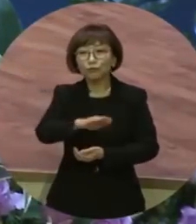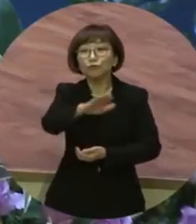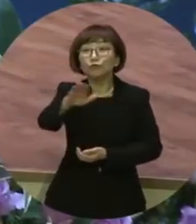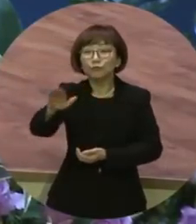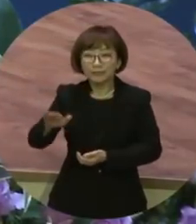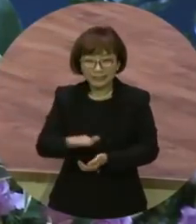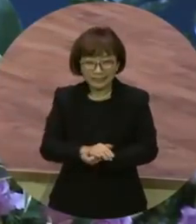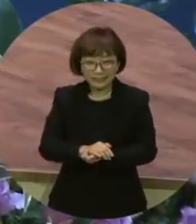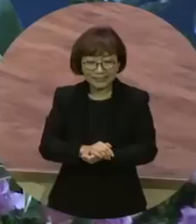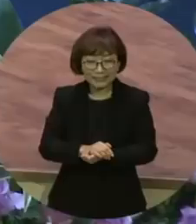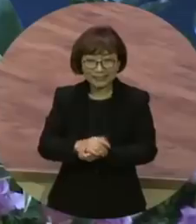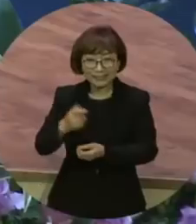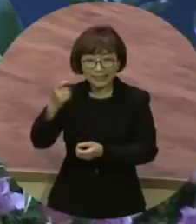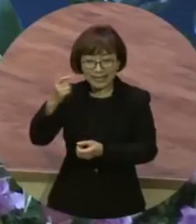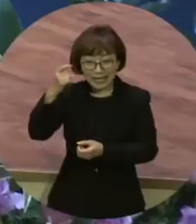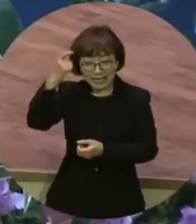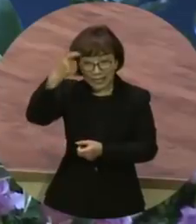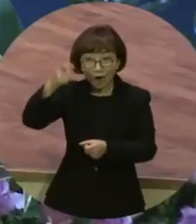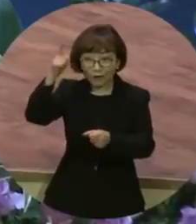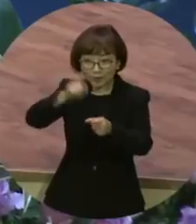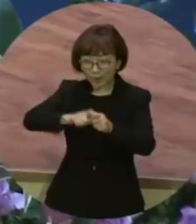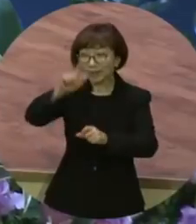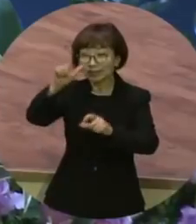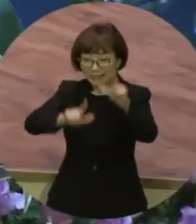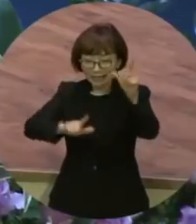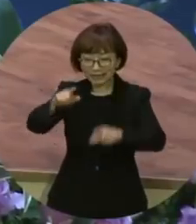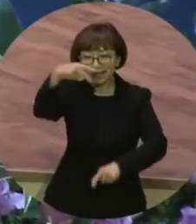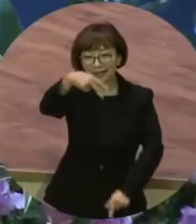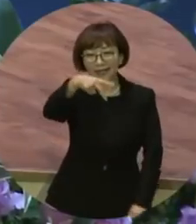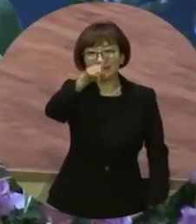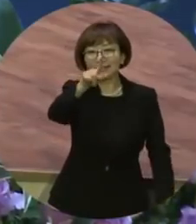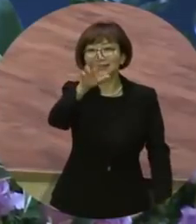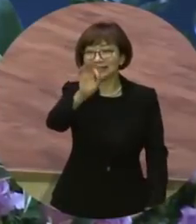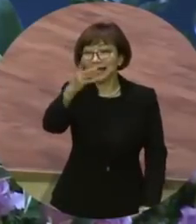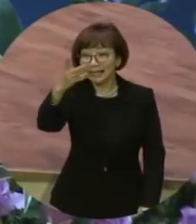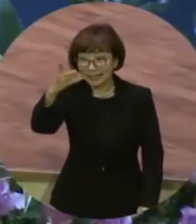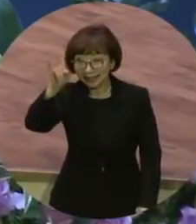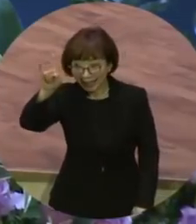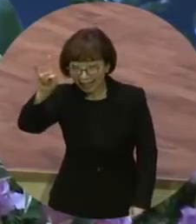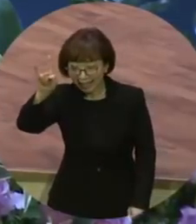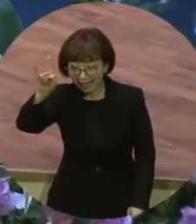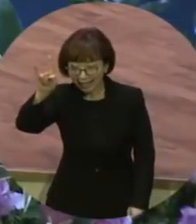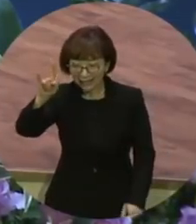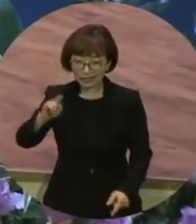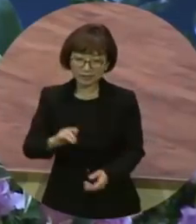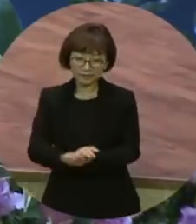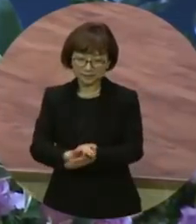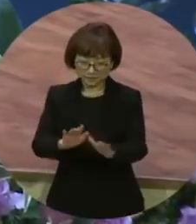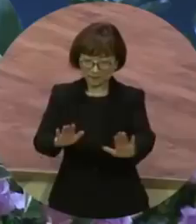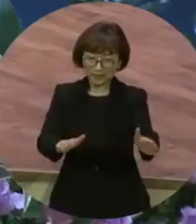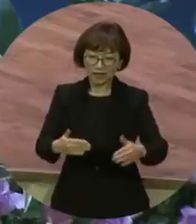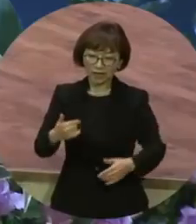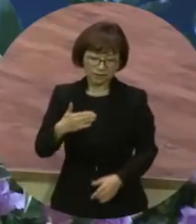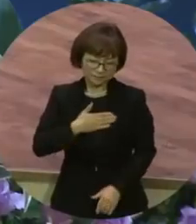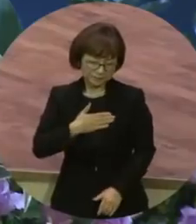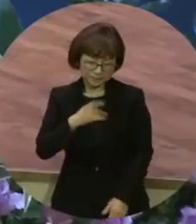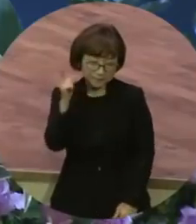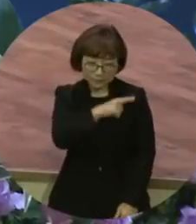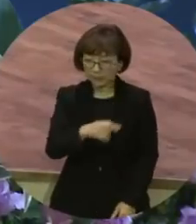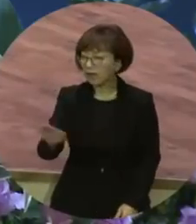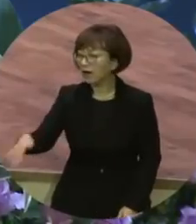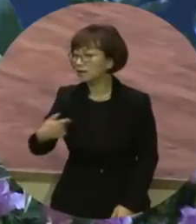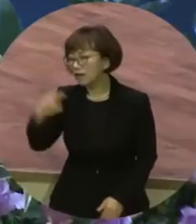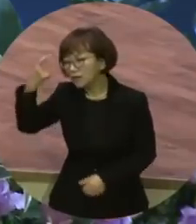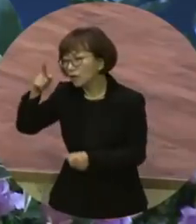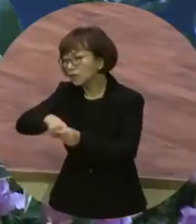영적 상태를 말할 때 내 기분 나쁜 상태를 말한다 이렇게 얘기해요. 그러니까 내가 기분 나쁘면 그냥 내 상태 안 좋다라고 생각한다는 거예요.